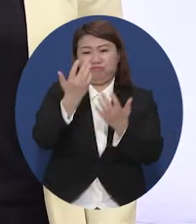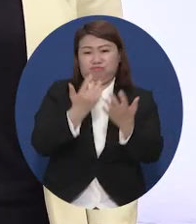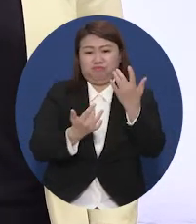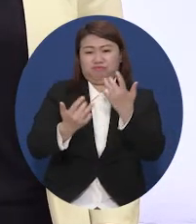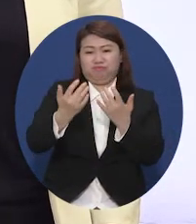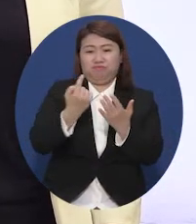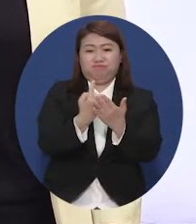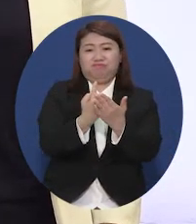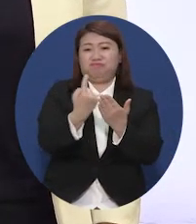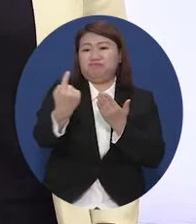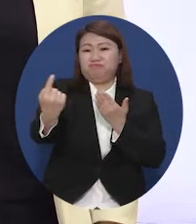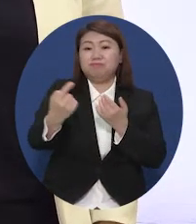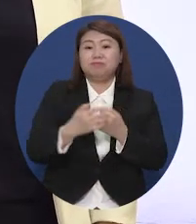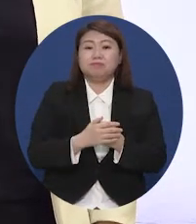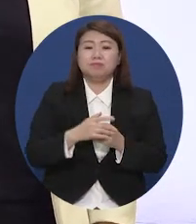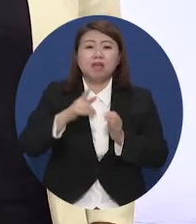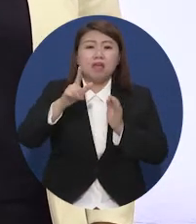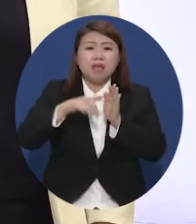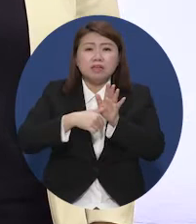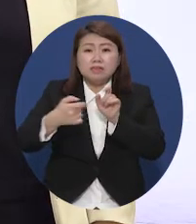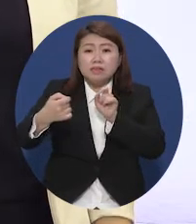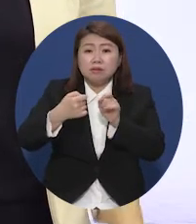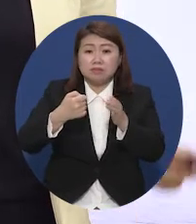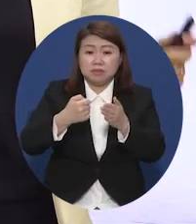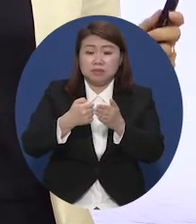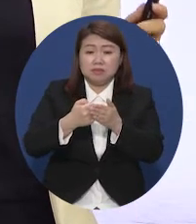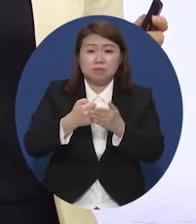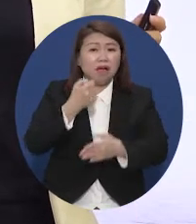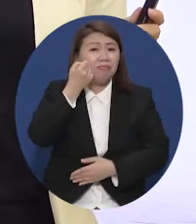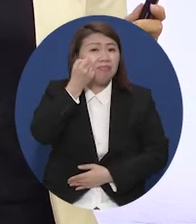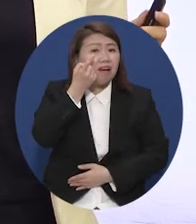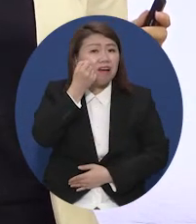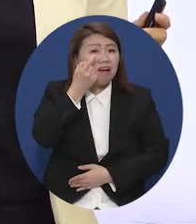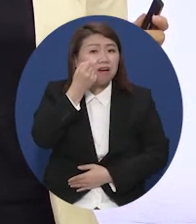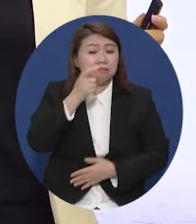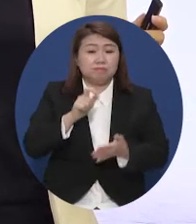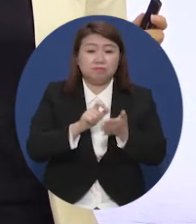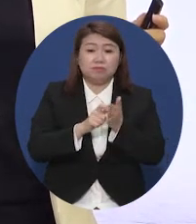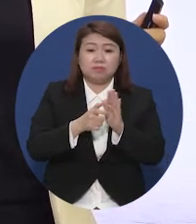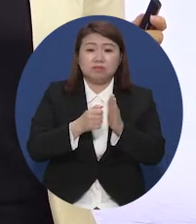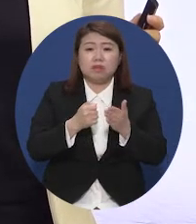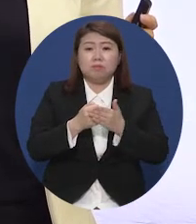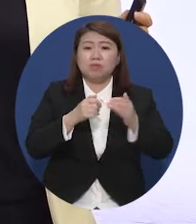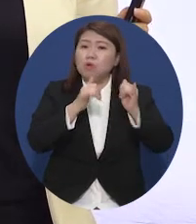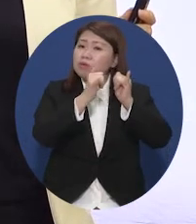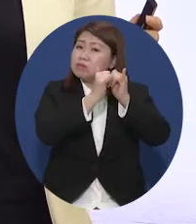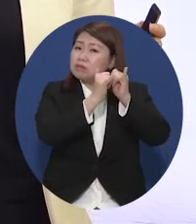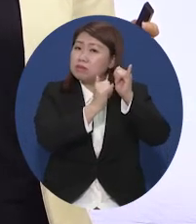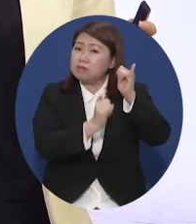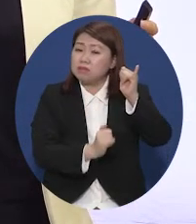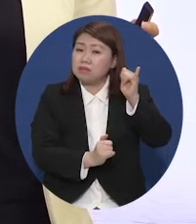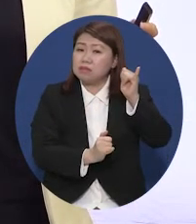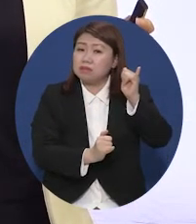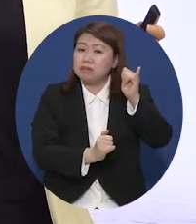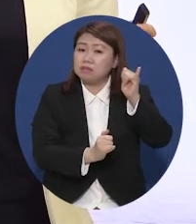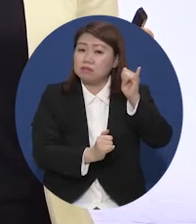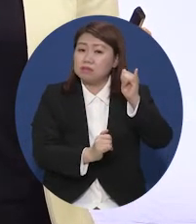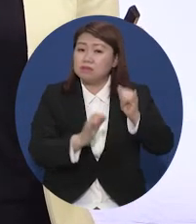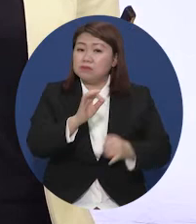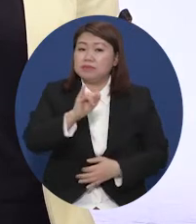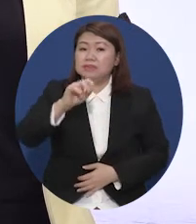찾아 떠나게 됩니다 물론 이 기간이 너무 짧았기 때문에 한 달 남짓한 기간이었기 때문에 어떤 역사적으로는